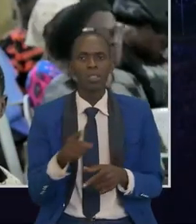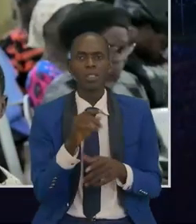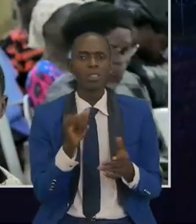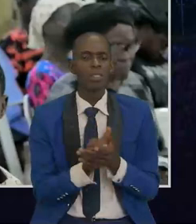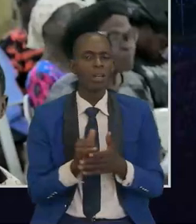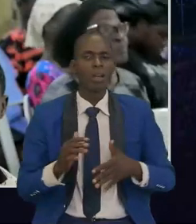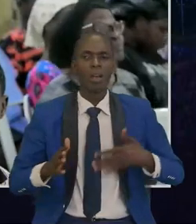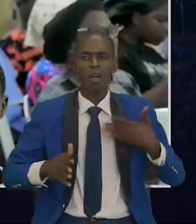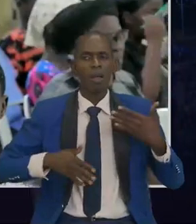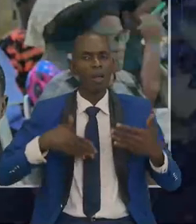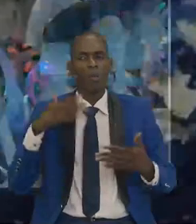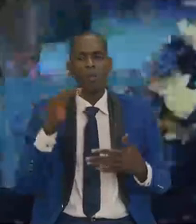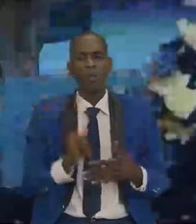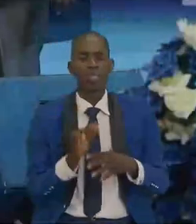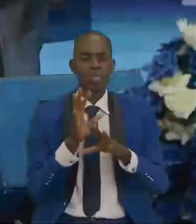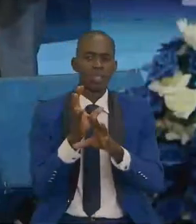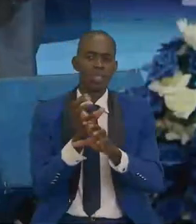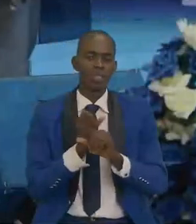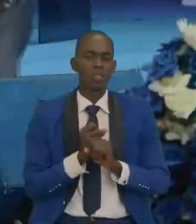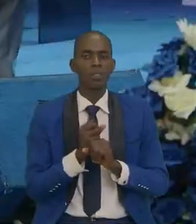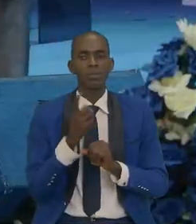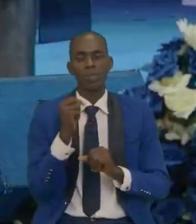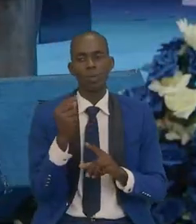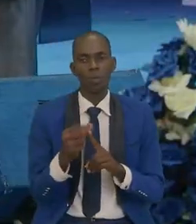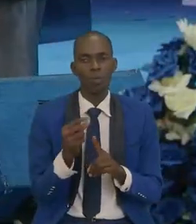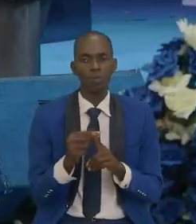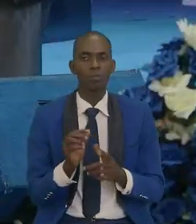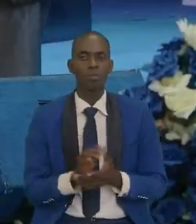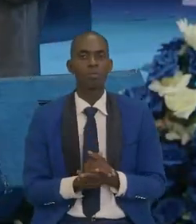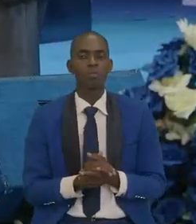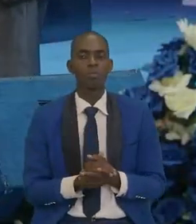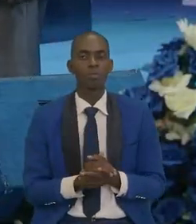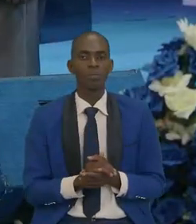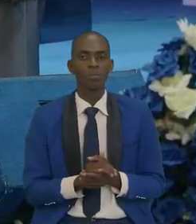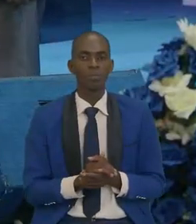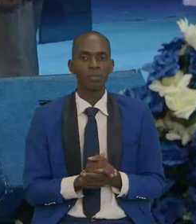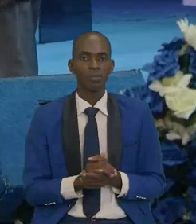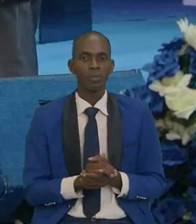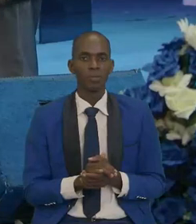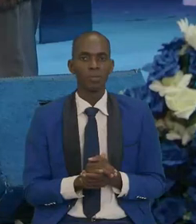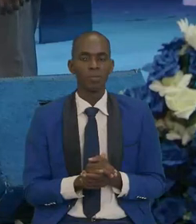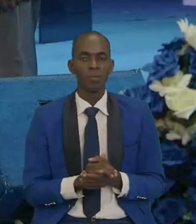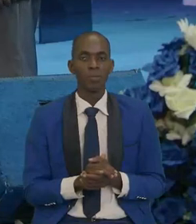Le verset 41 dit, ceux qui acceptèrent sa parole,